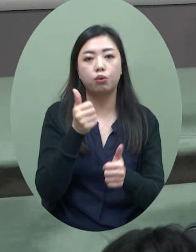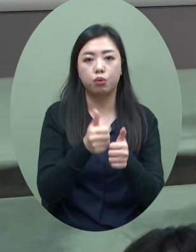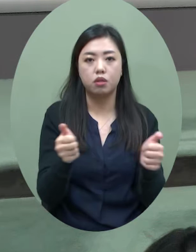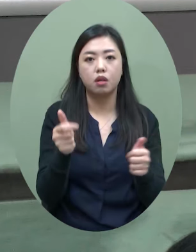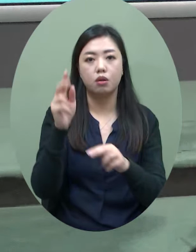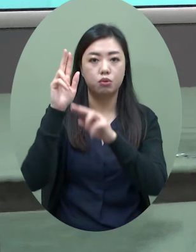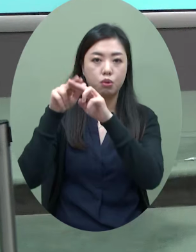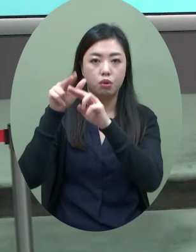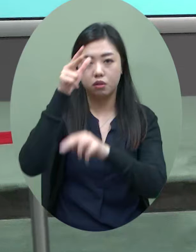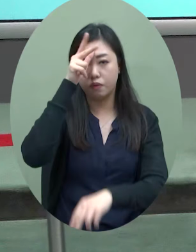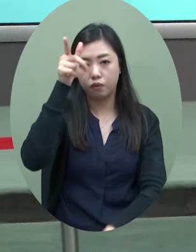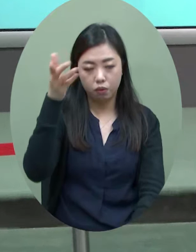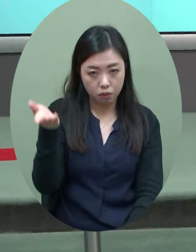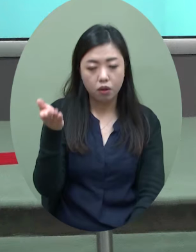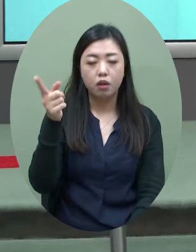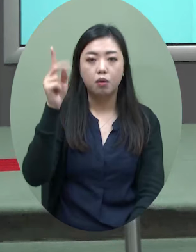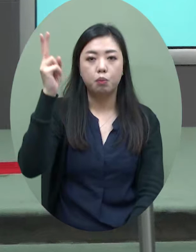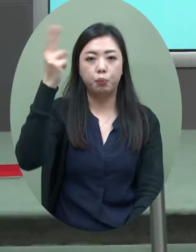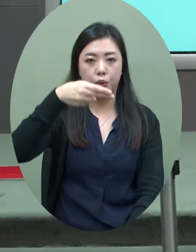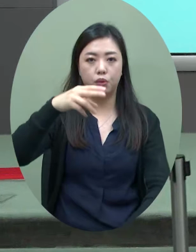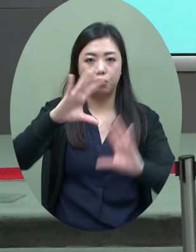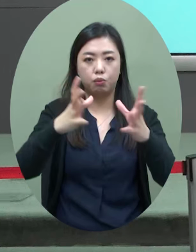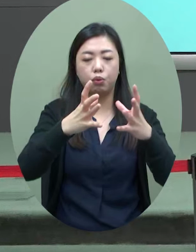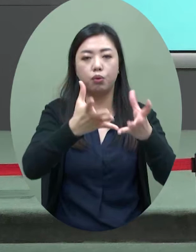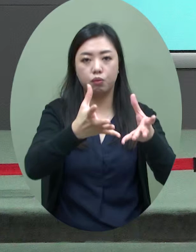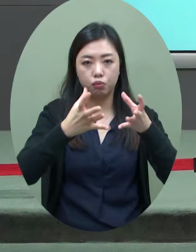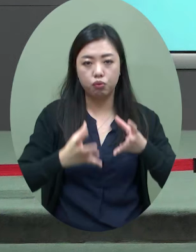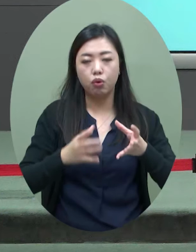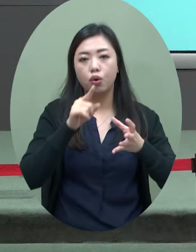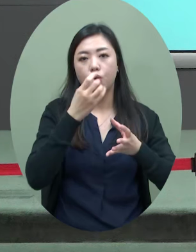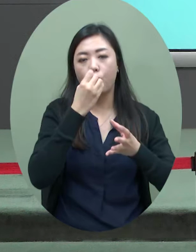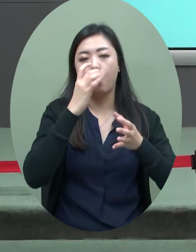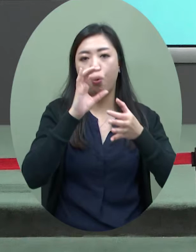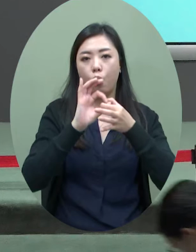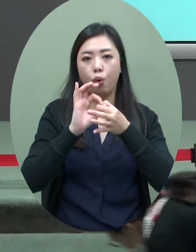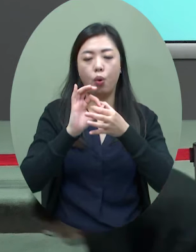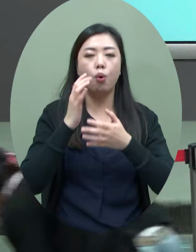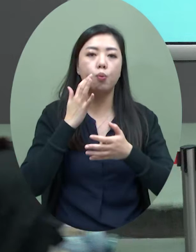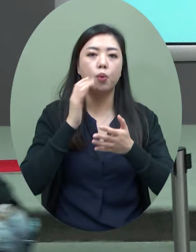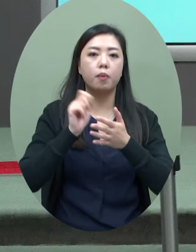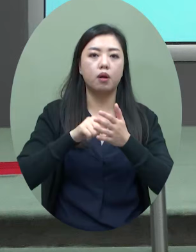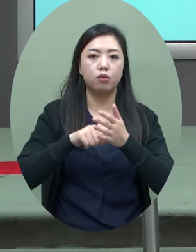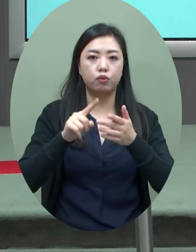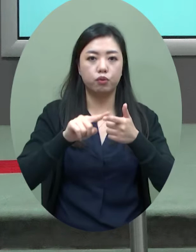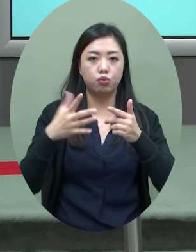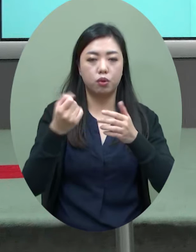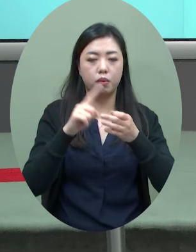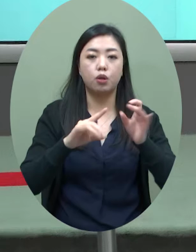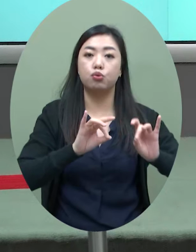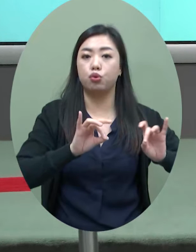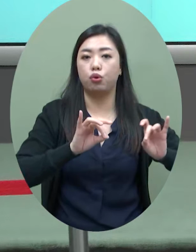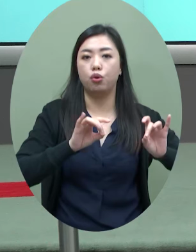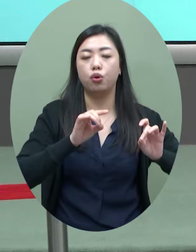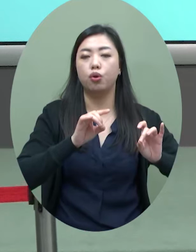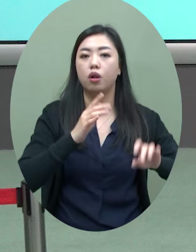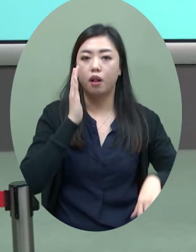央今次派出一個很龐大的隊伍，由港澳辦常務的副主任張曉明